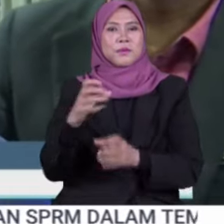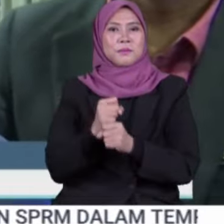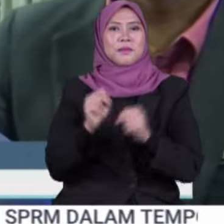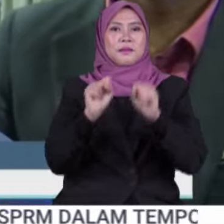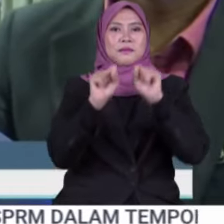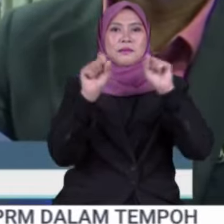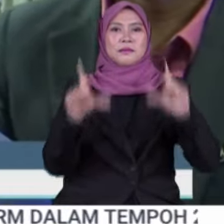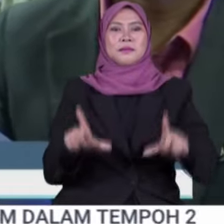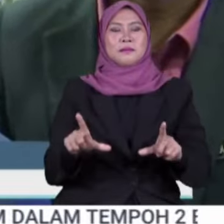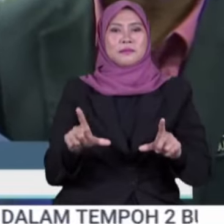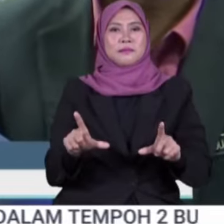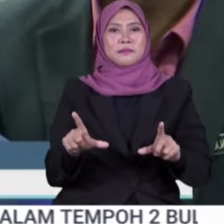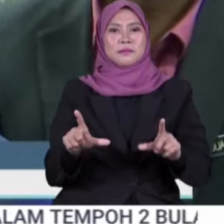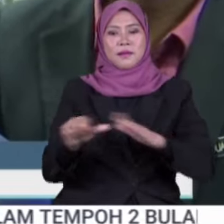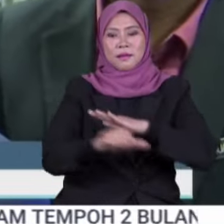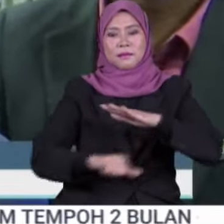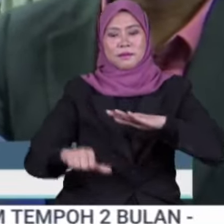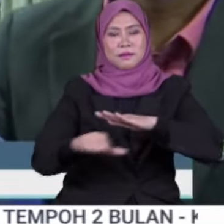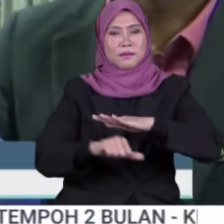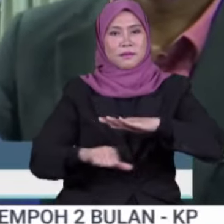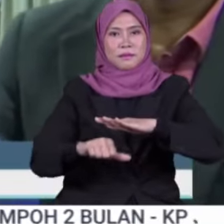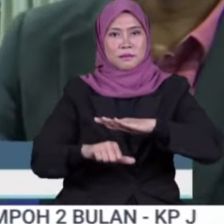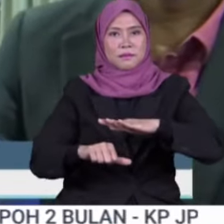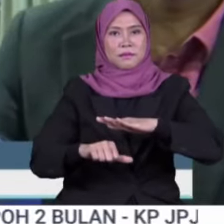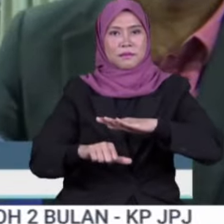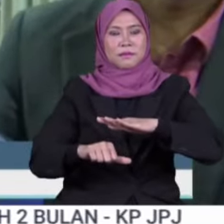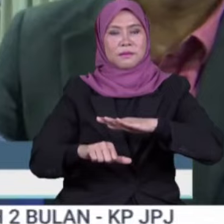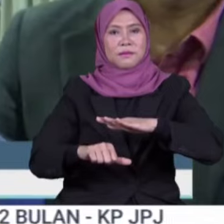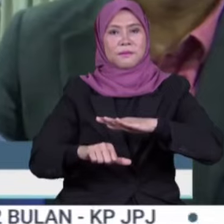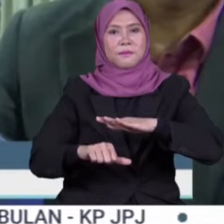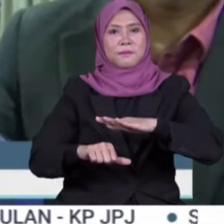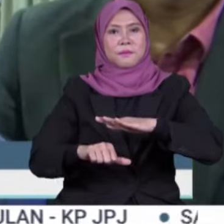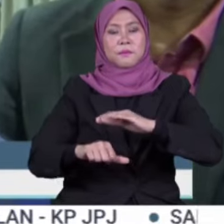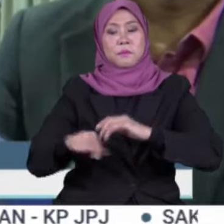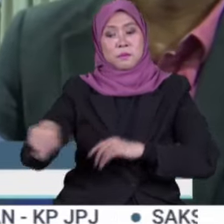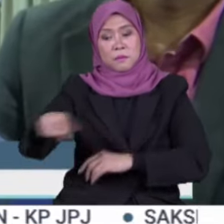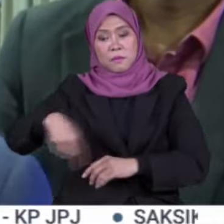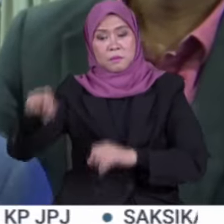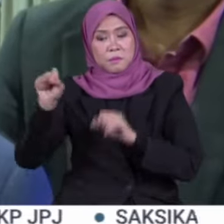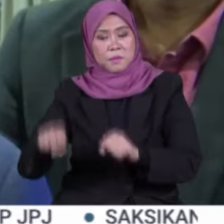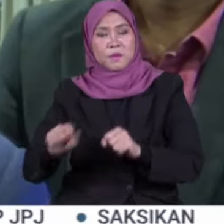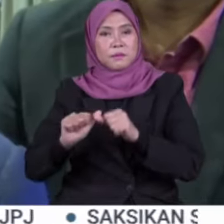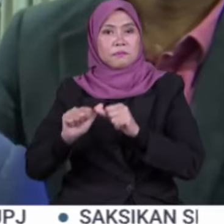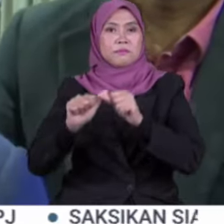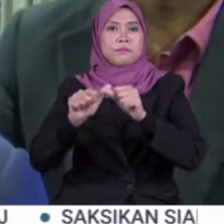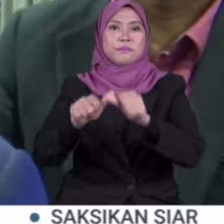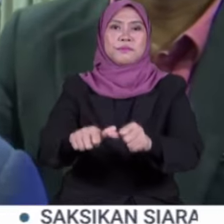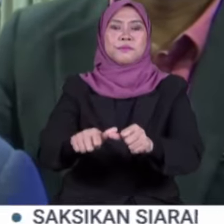sijil, sijil asas supaya mereka boleh bertahan lama dalam